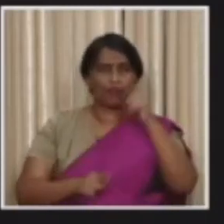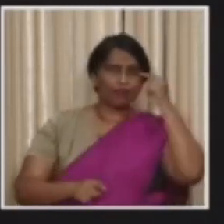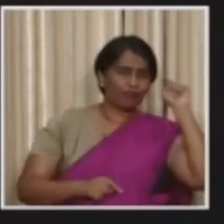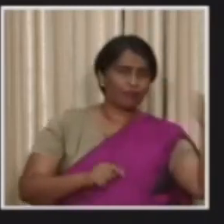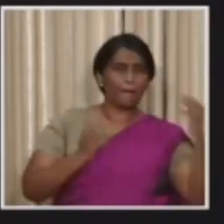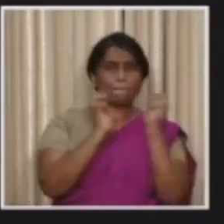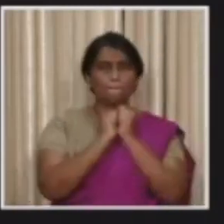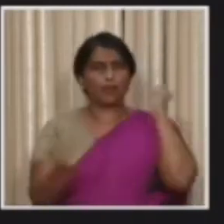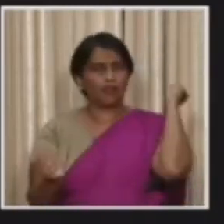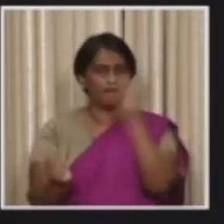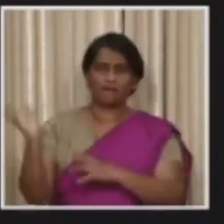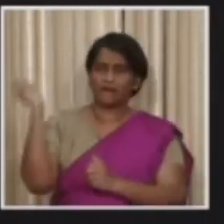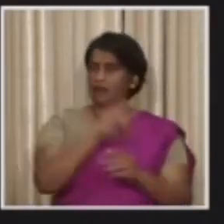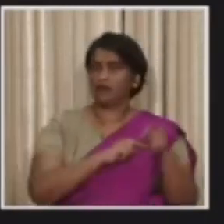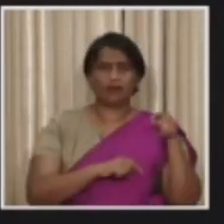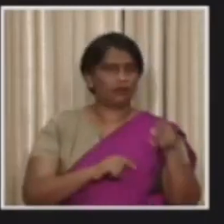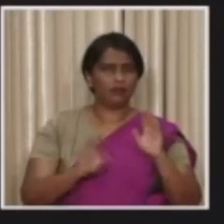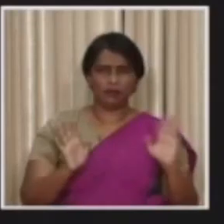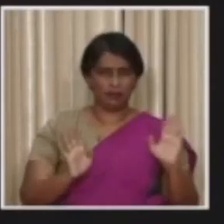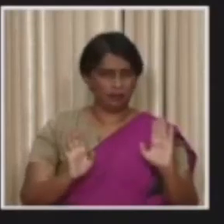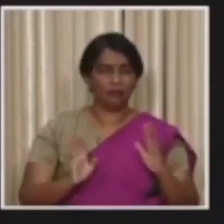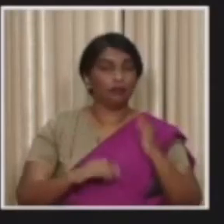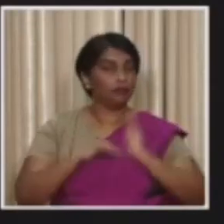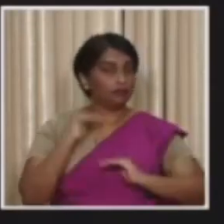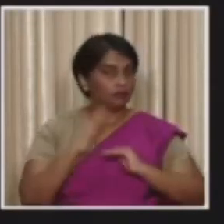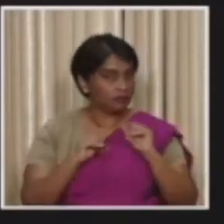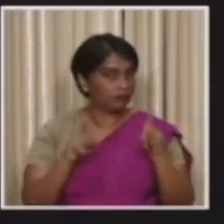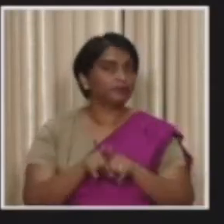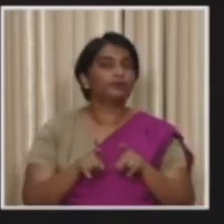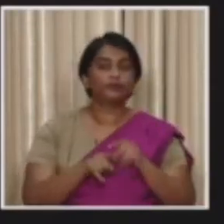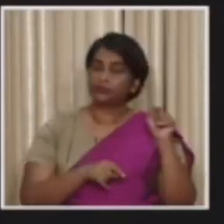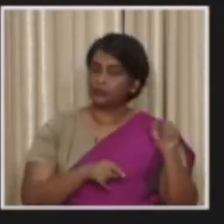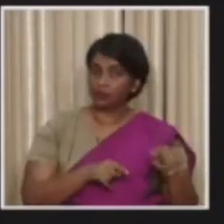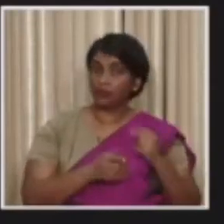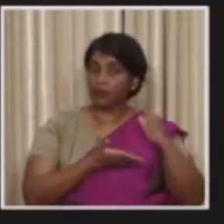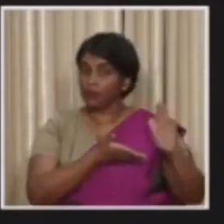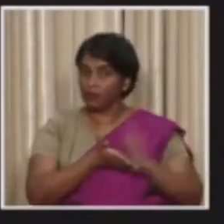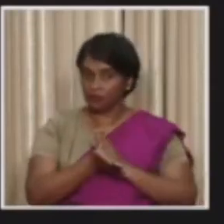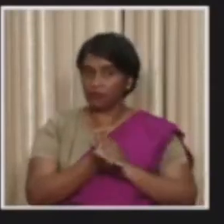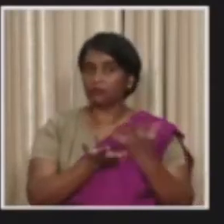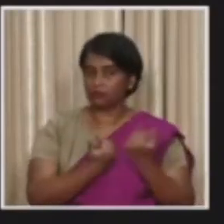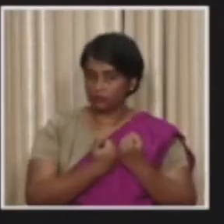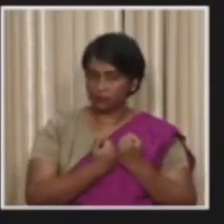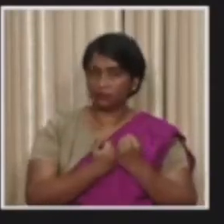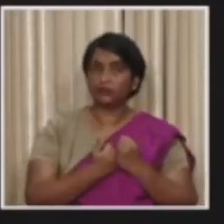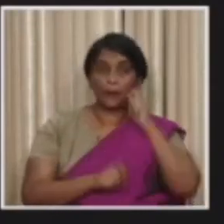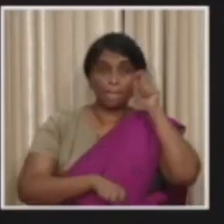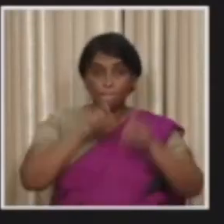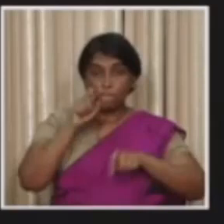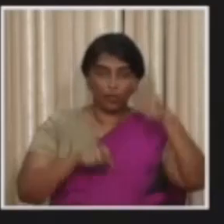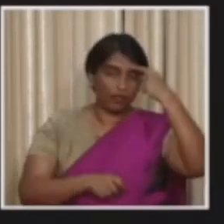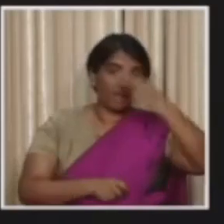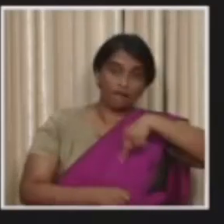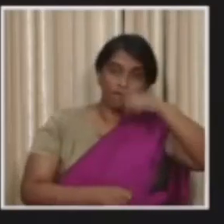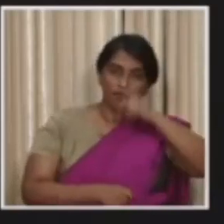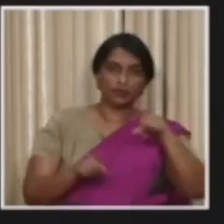සඳහා යොදා ගන්නට වැඩිය ප්‍රායෝගික වශයෙන් මේකෙන් ප්‍රයෝජනයක් අරගෙන මිනිස්සුන්ට විශ්වාසයක්